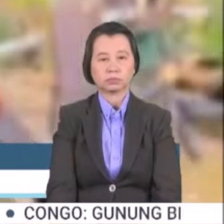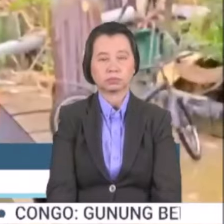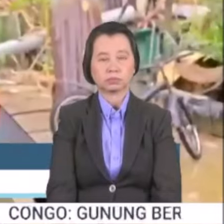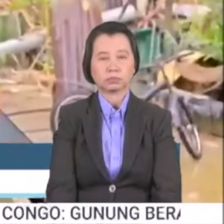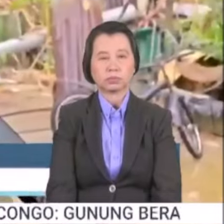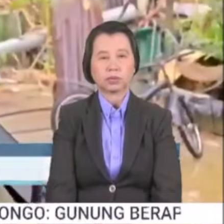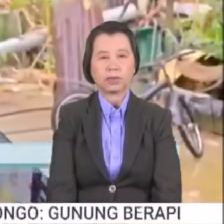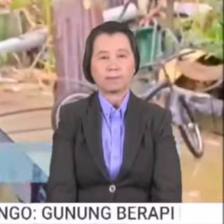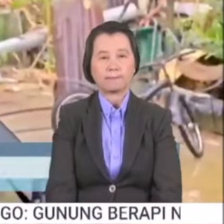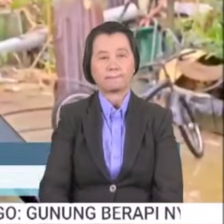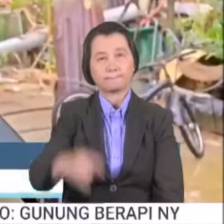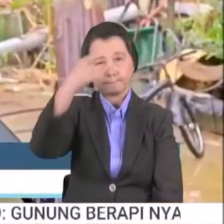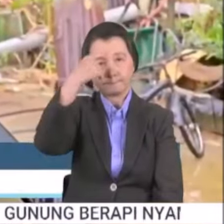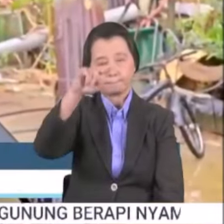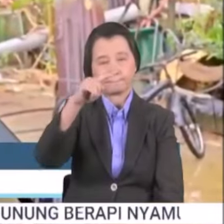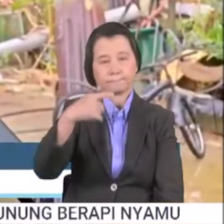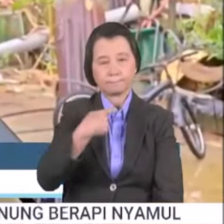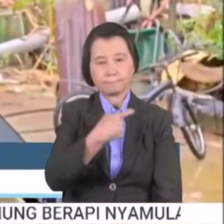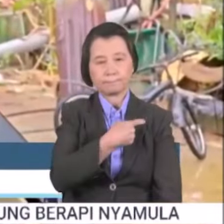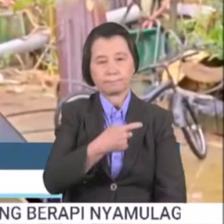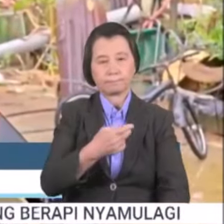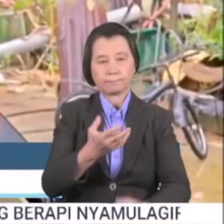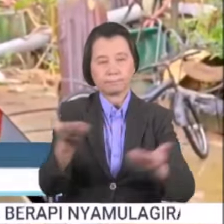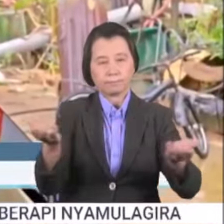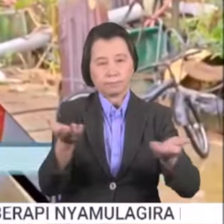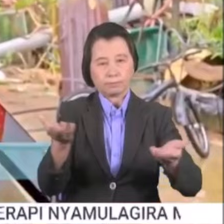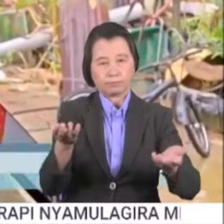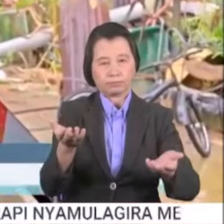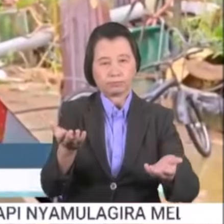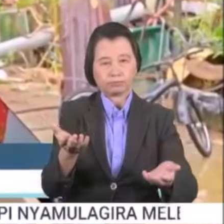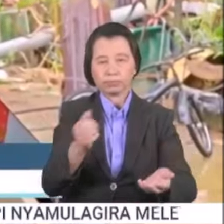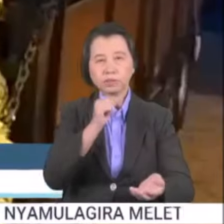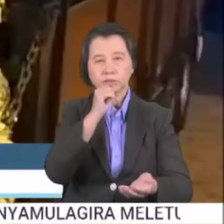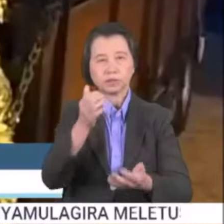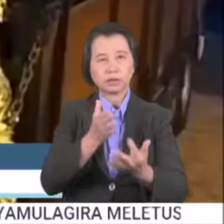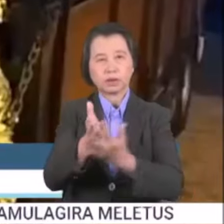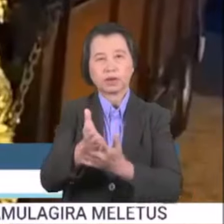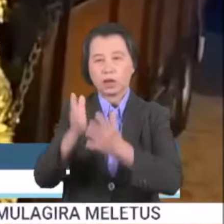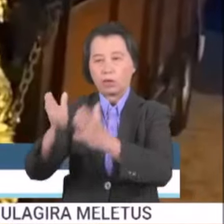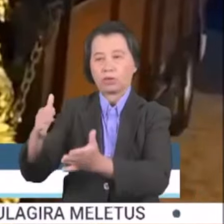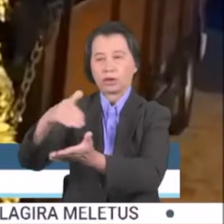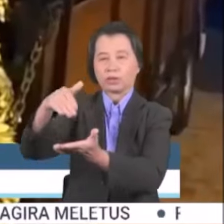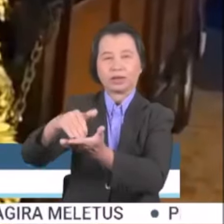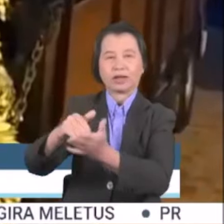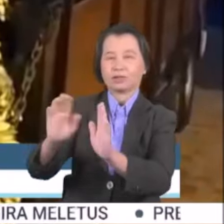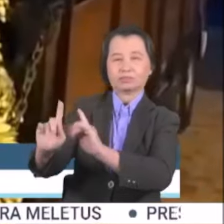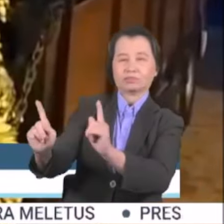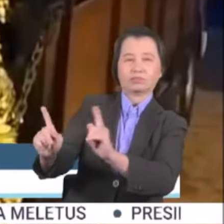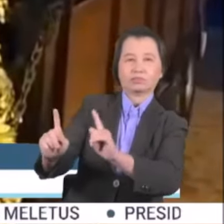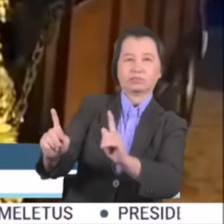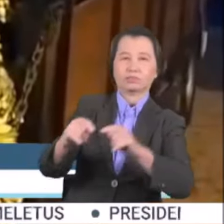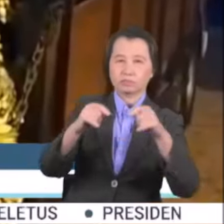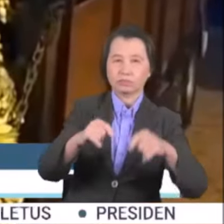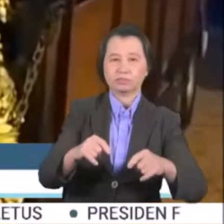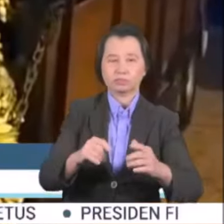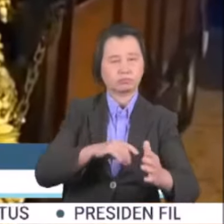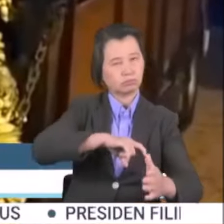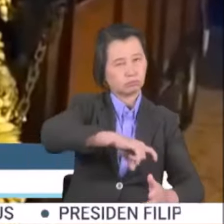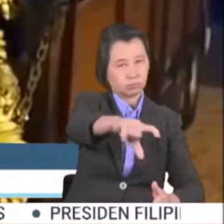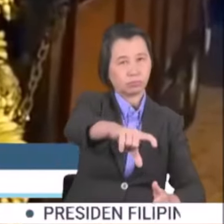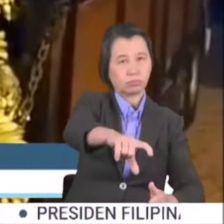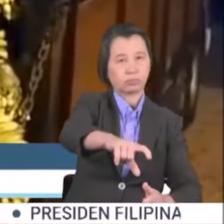And untuk pasarkan pisang saya sendiri tidak melalui orang tengah dan saya terus direct ke